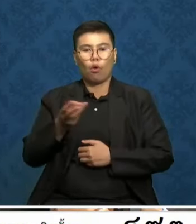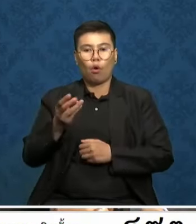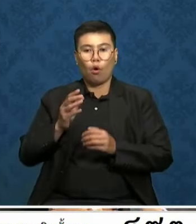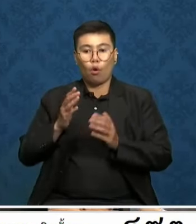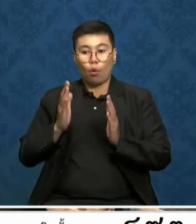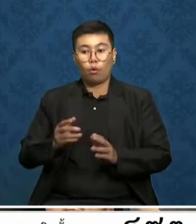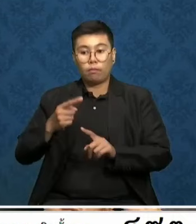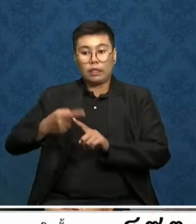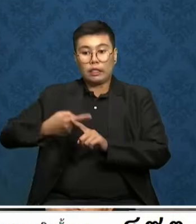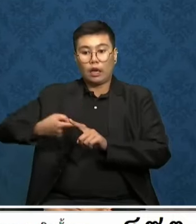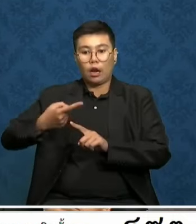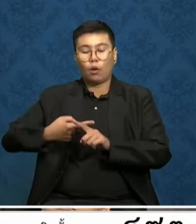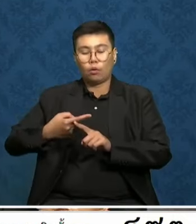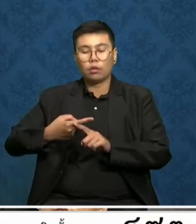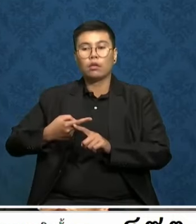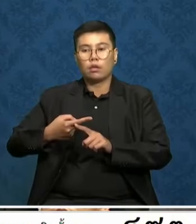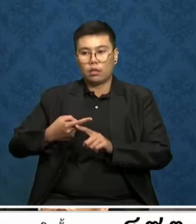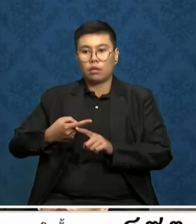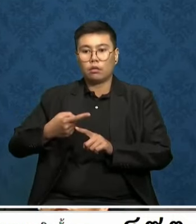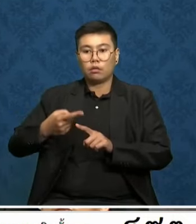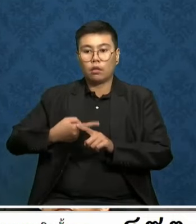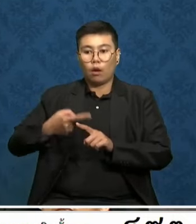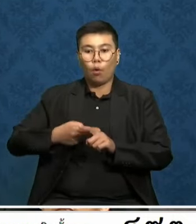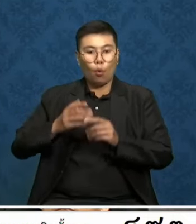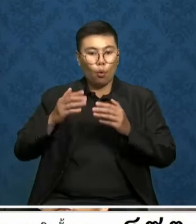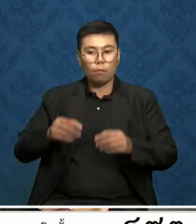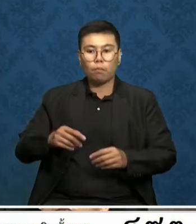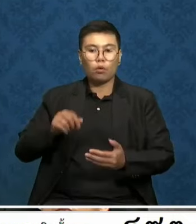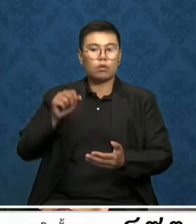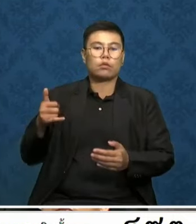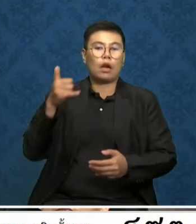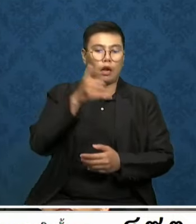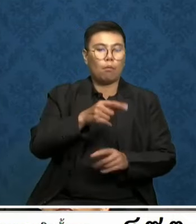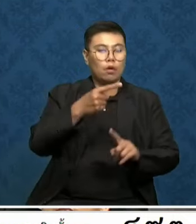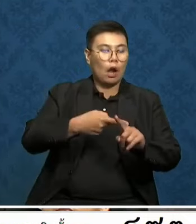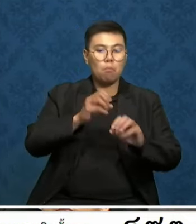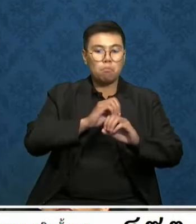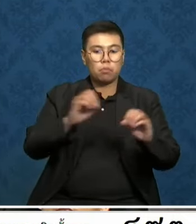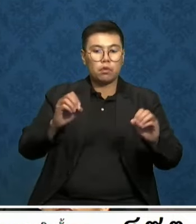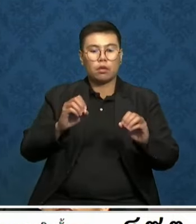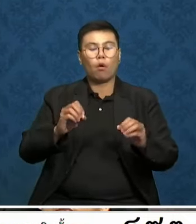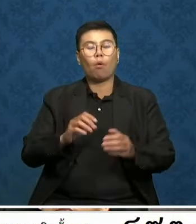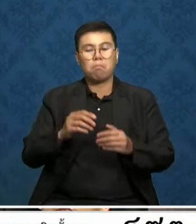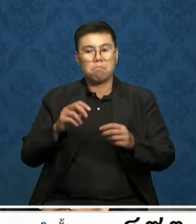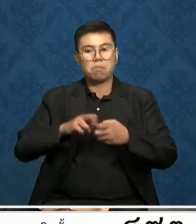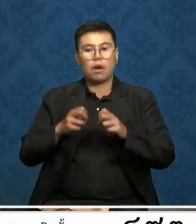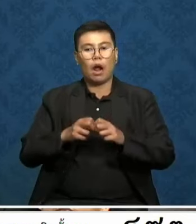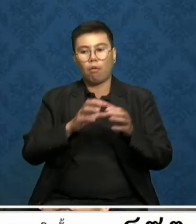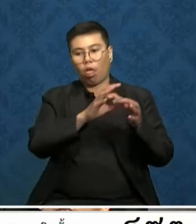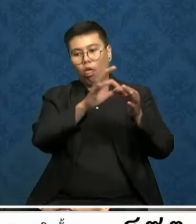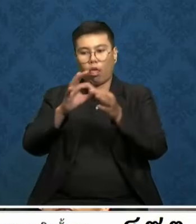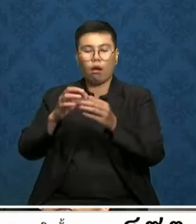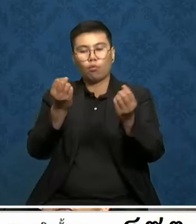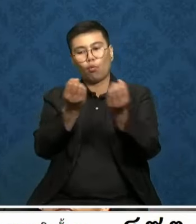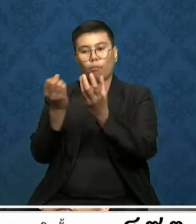ได้ก็เป็นลูกโซ่ทอดมาขนาดนี้ครับท่านประธานดังนั้นเนี่ยผมจึงอยากสนับสนุนครับว่าไม่ใช่แ